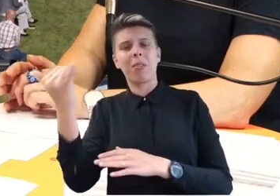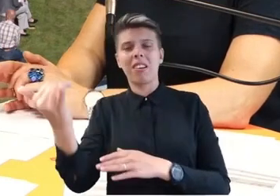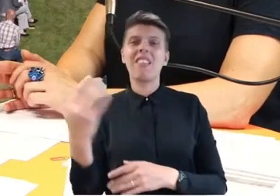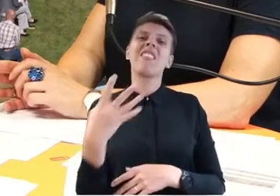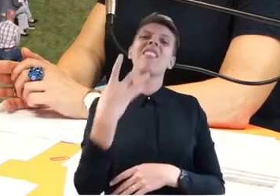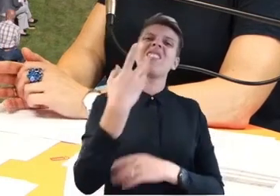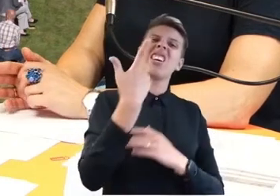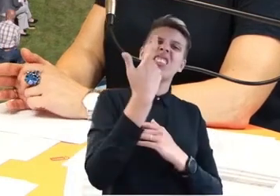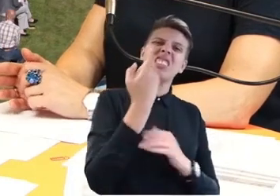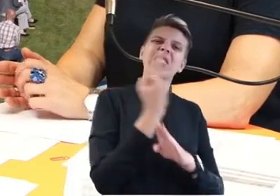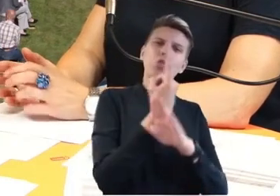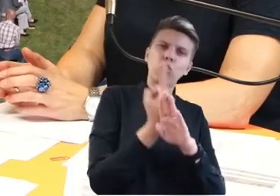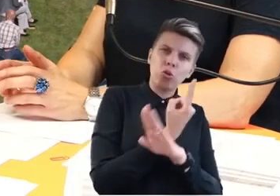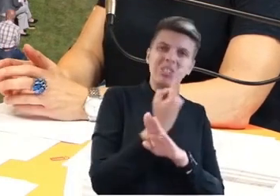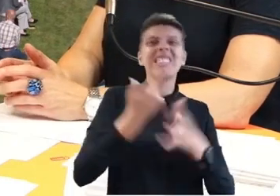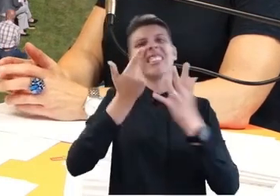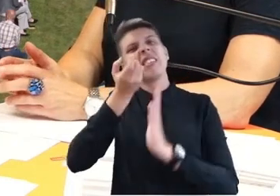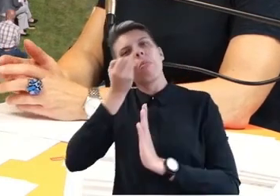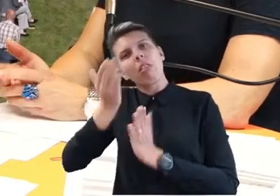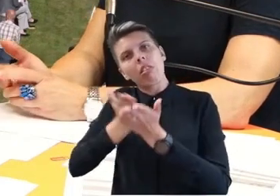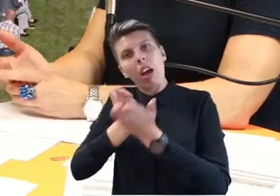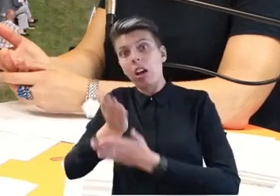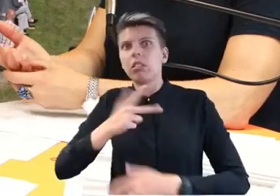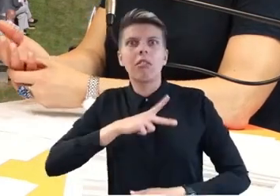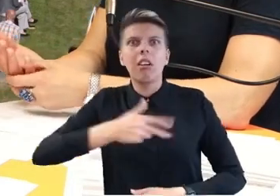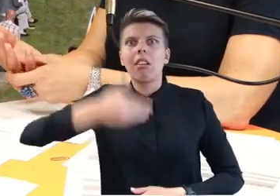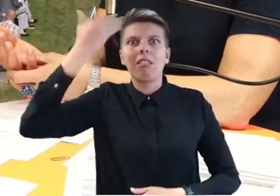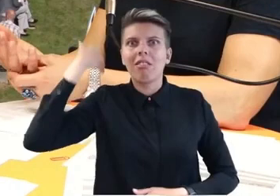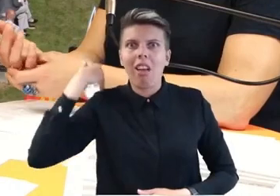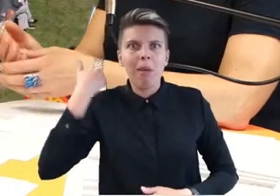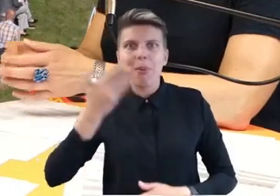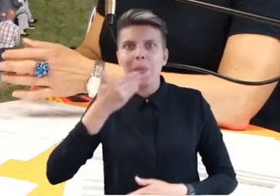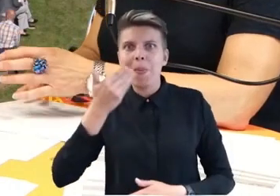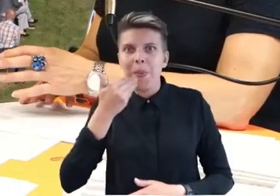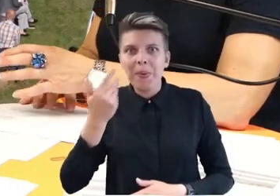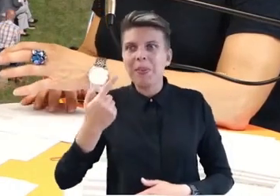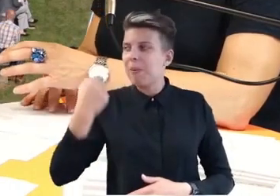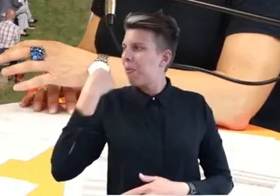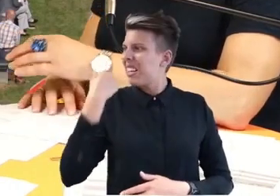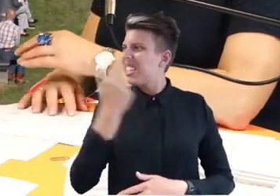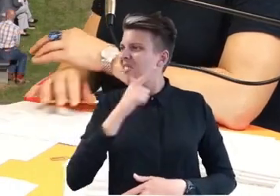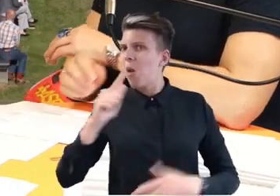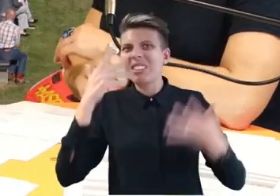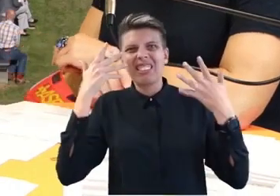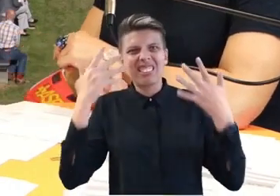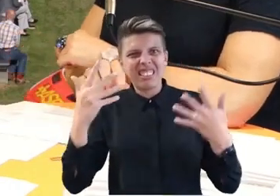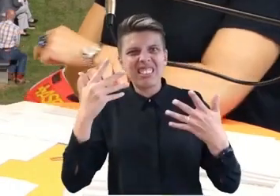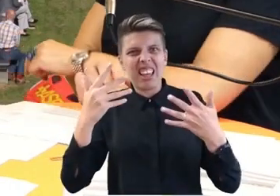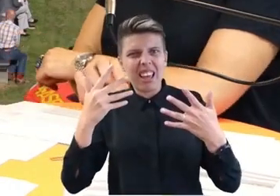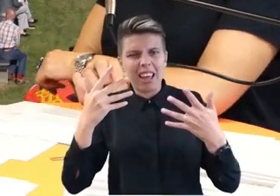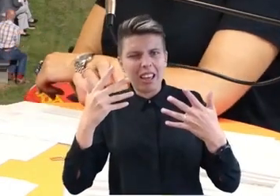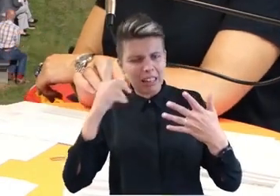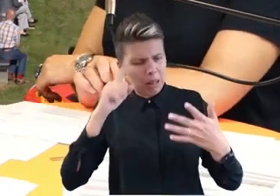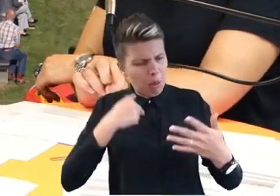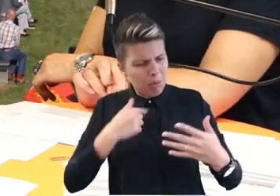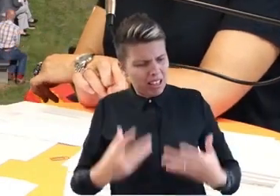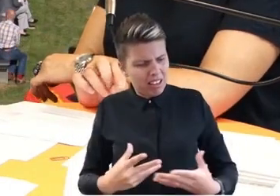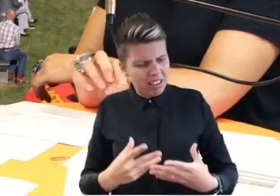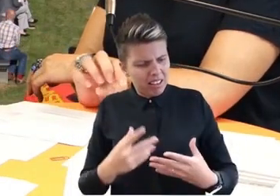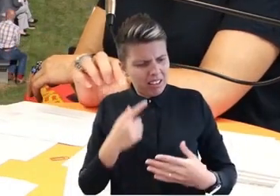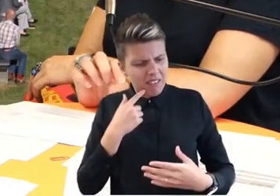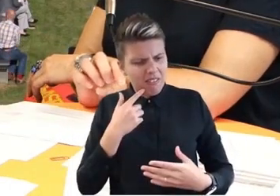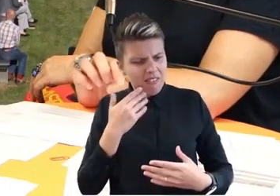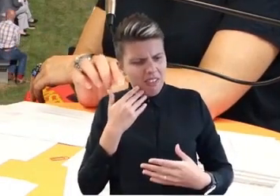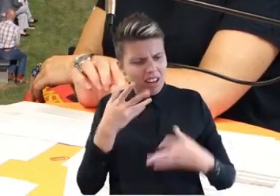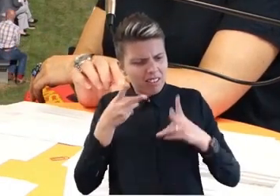dabei ich weiß da gab es 24 7 noch nicht das ist ja erst 2000 ich habe es nämlich vergessen was eingefallen